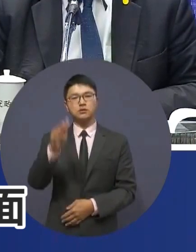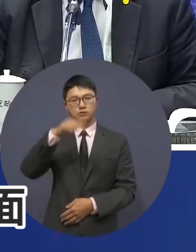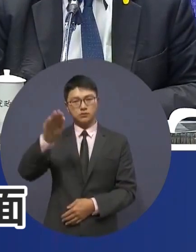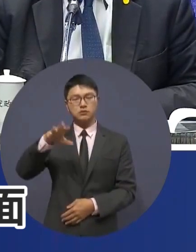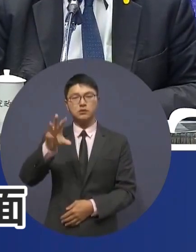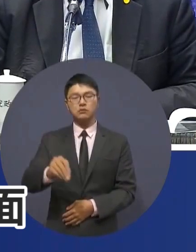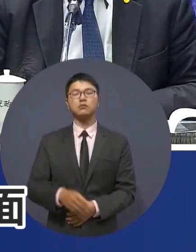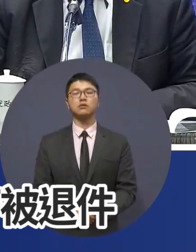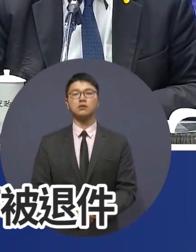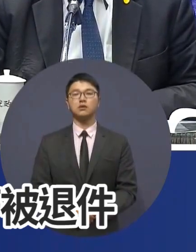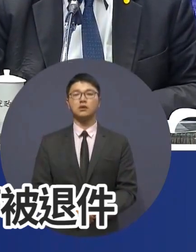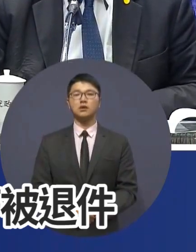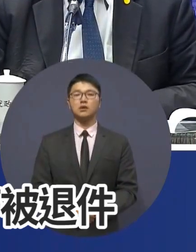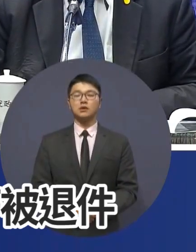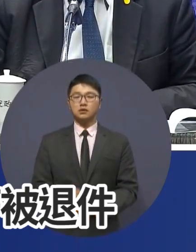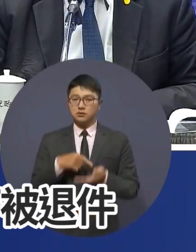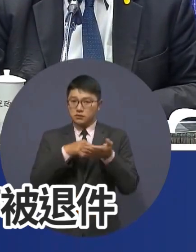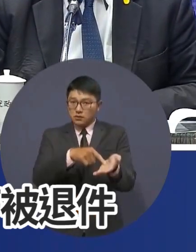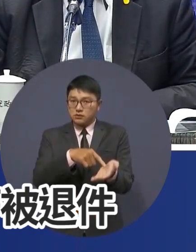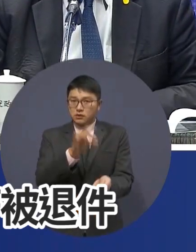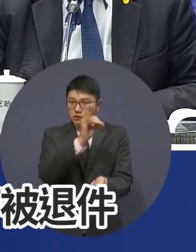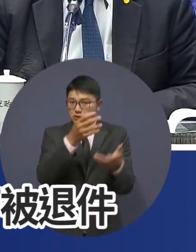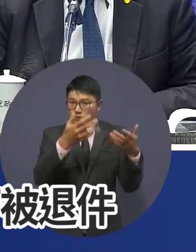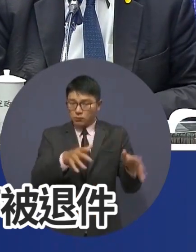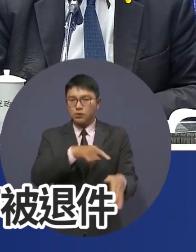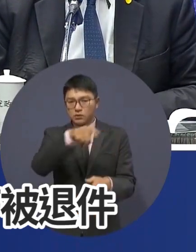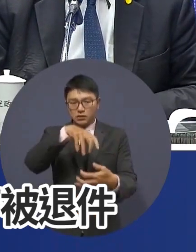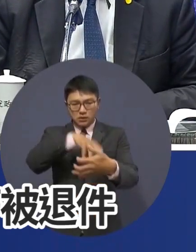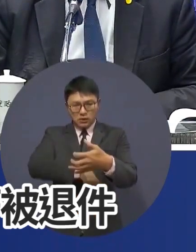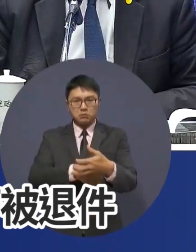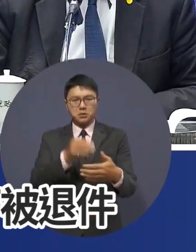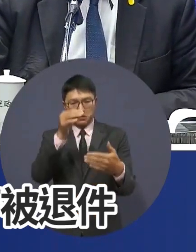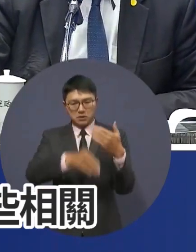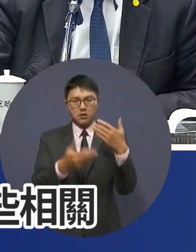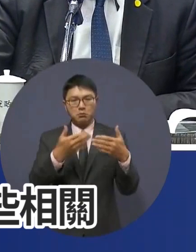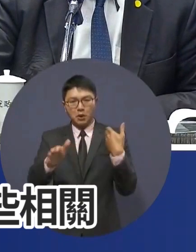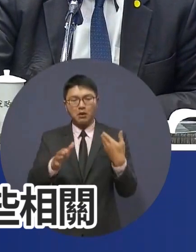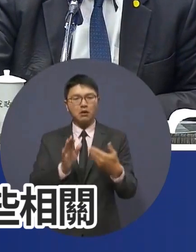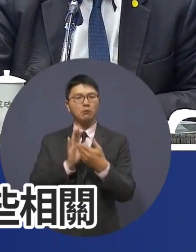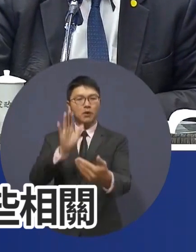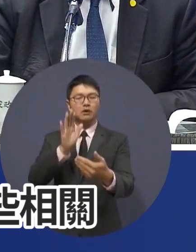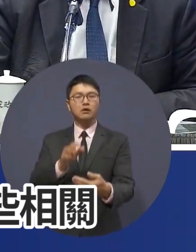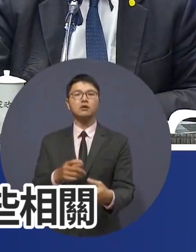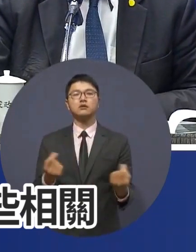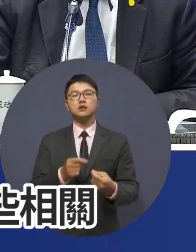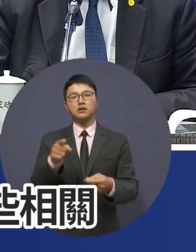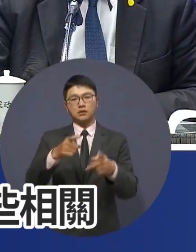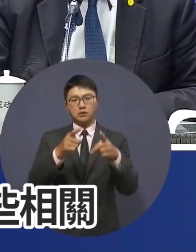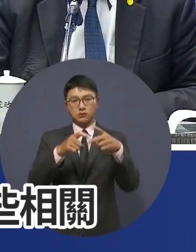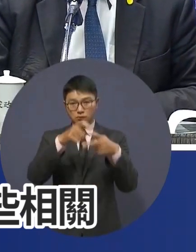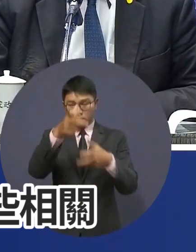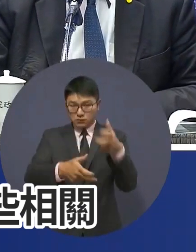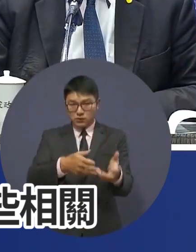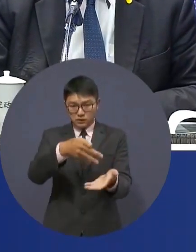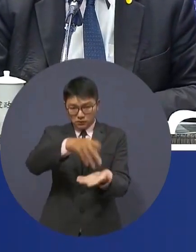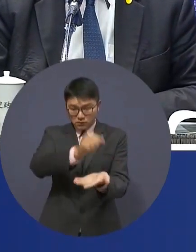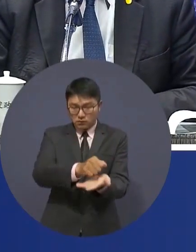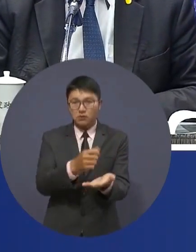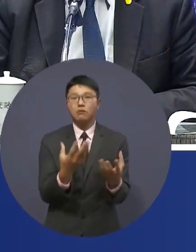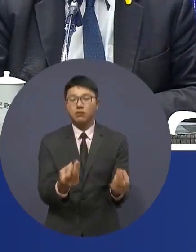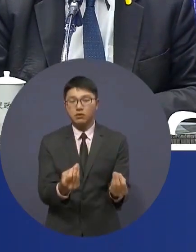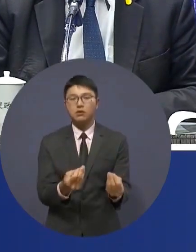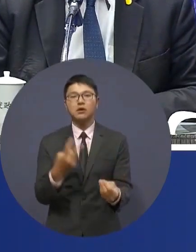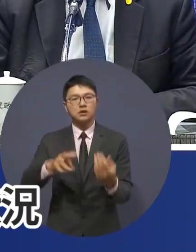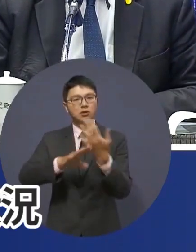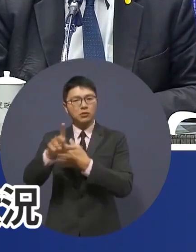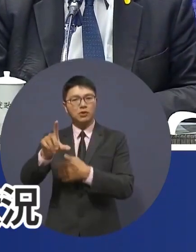1421件里面，会有一部分其实是他的资格不符被退件，就是他没有工厂登记等等的一些相关，那有68件